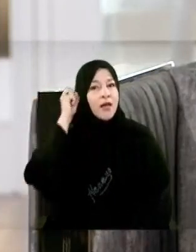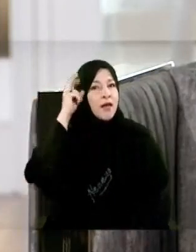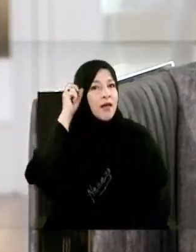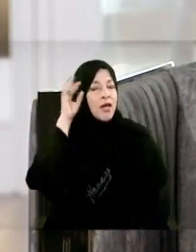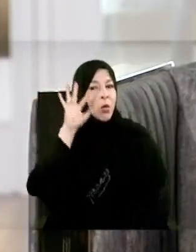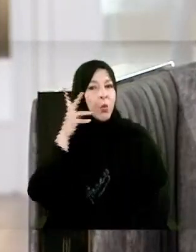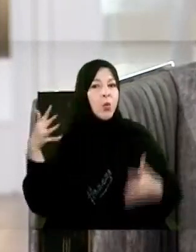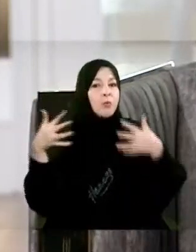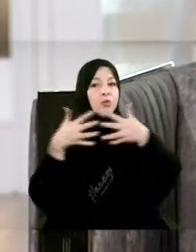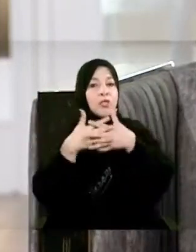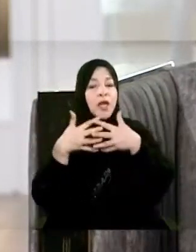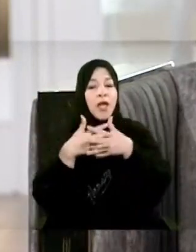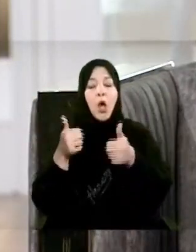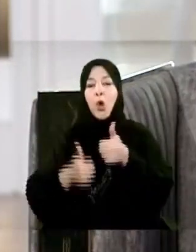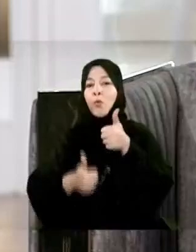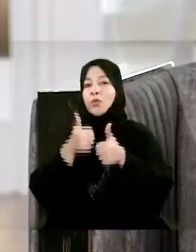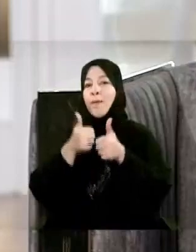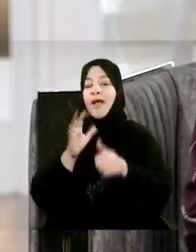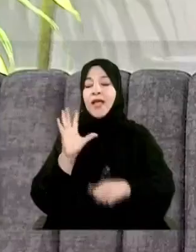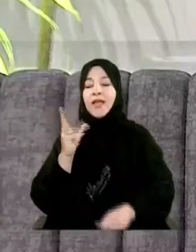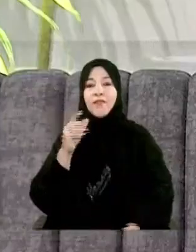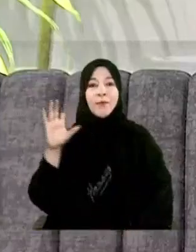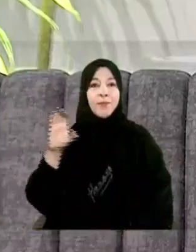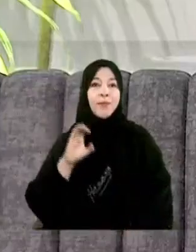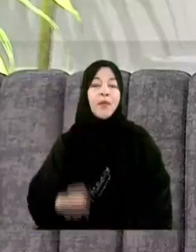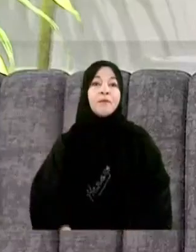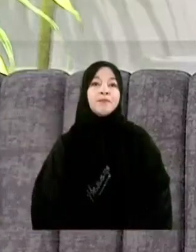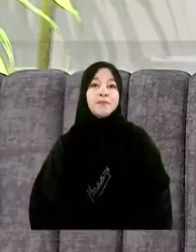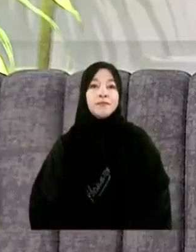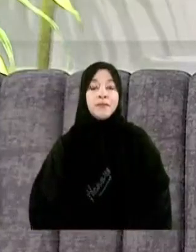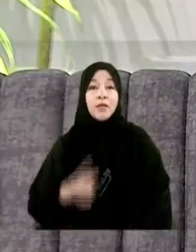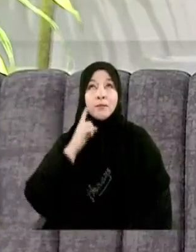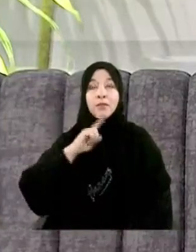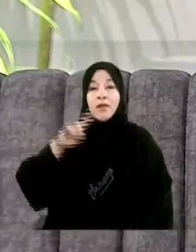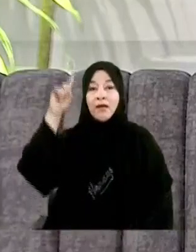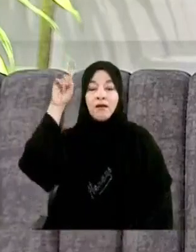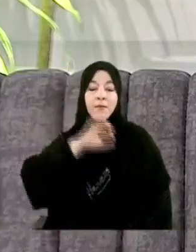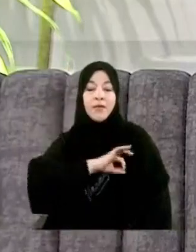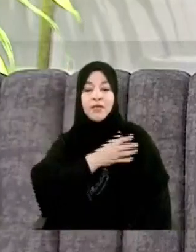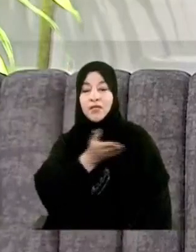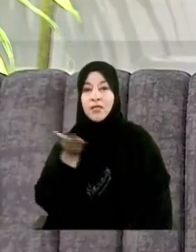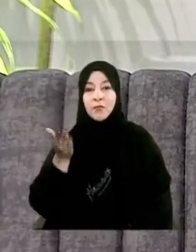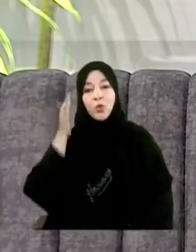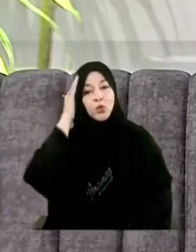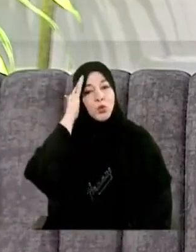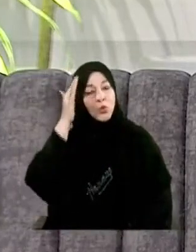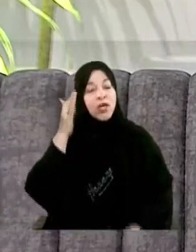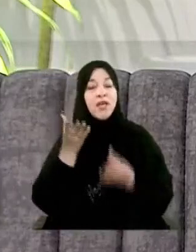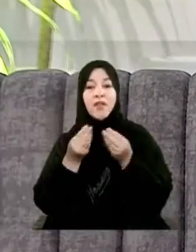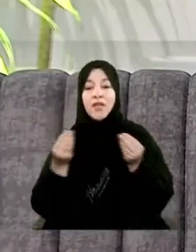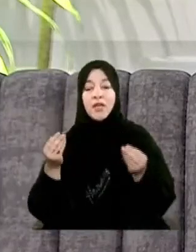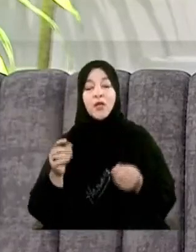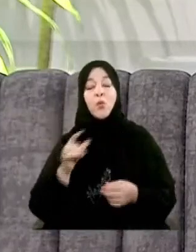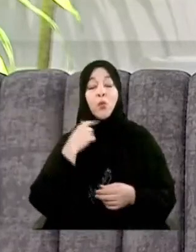من خلالها للمشاركة في هذه المسابقة. بسم الله الرحمن الرحيم، نشكركم مرة أخرى على إتاحة الفرصة، ونشكر وزارة